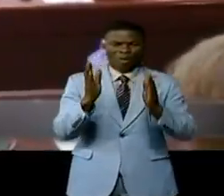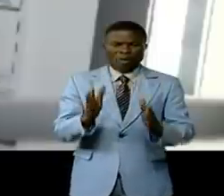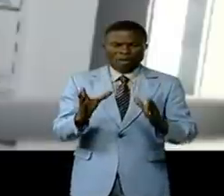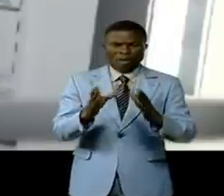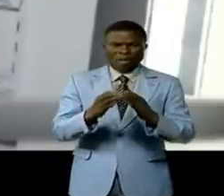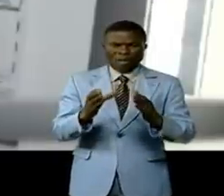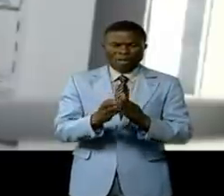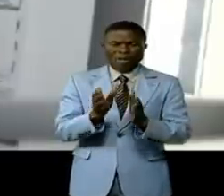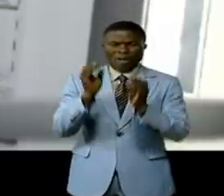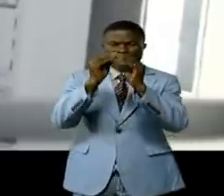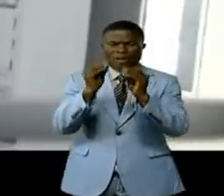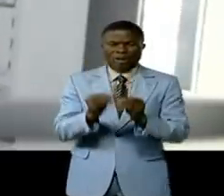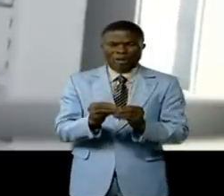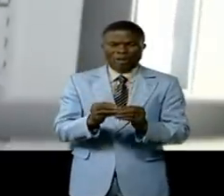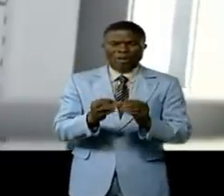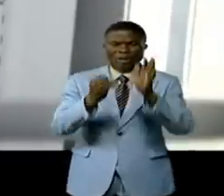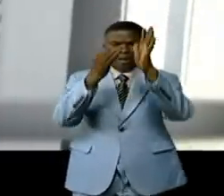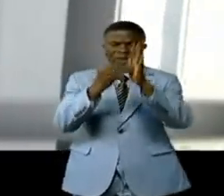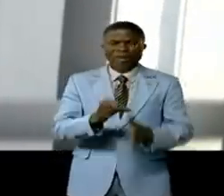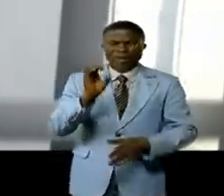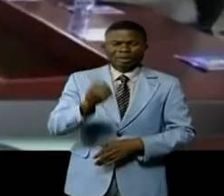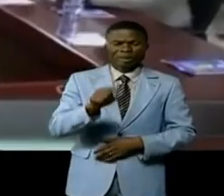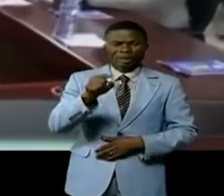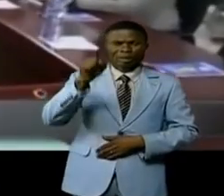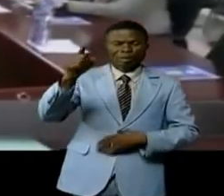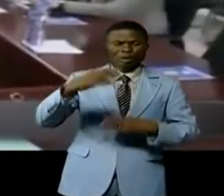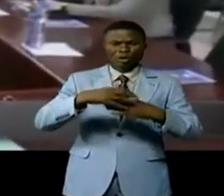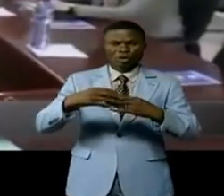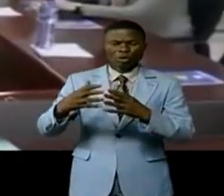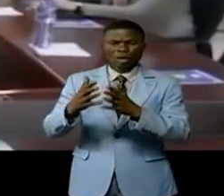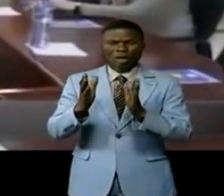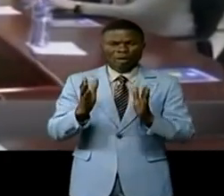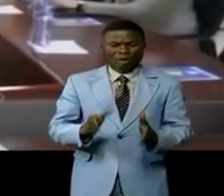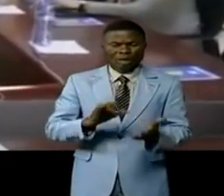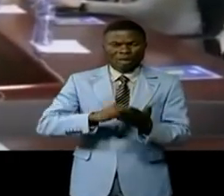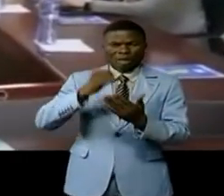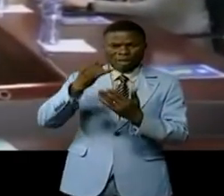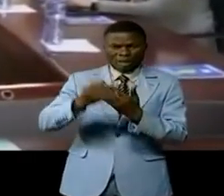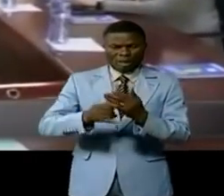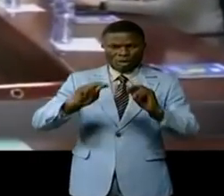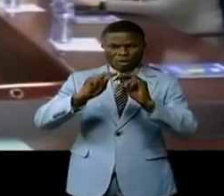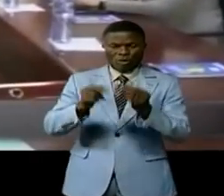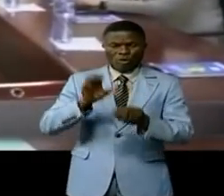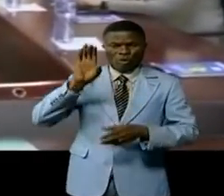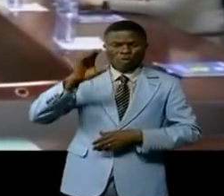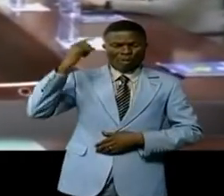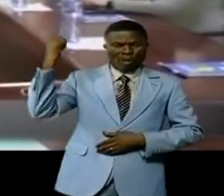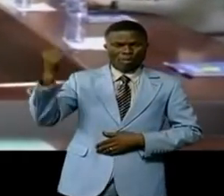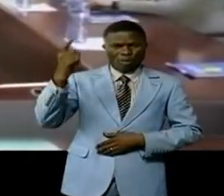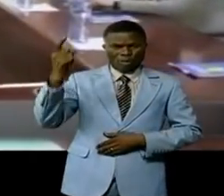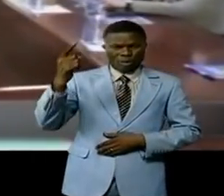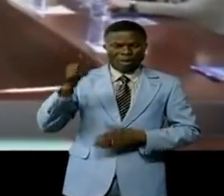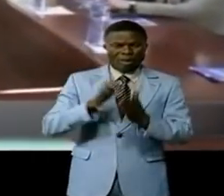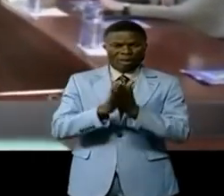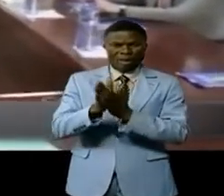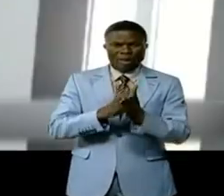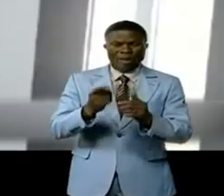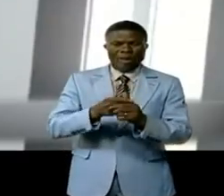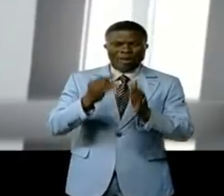coût global de 750 millions de dollars américains, ce projet du groupe de la Banque mondiale, qui concerne